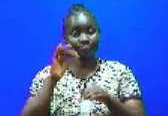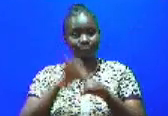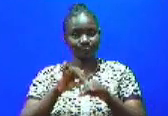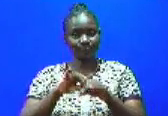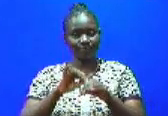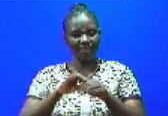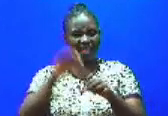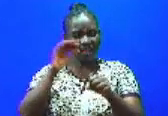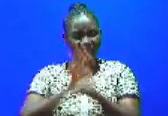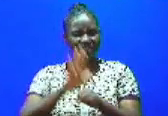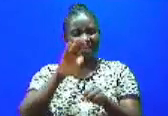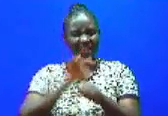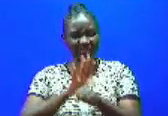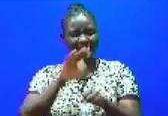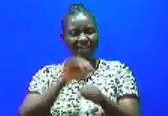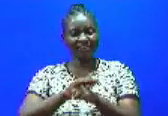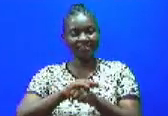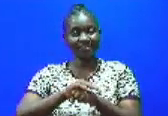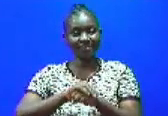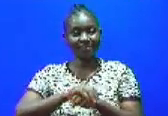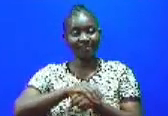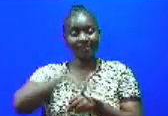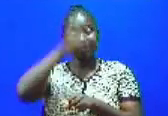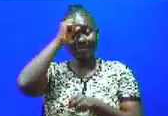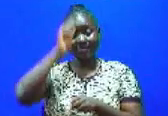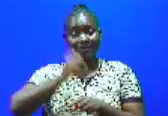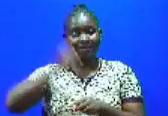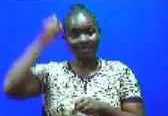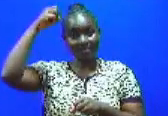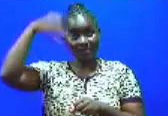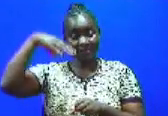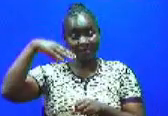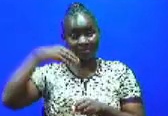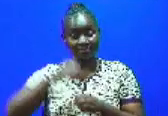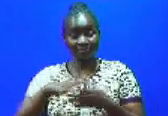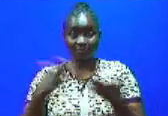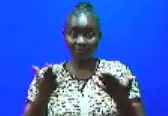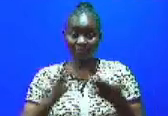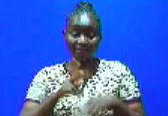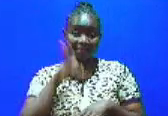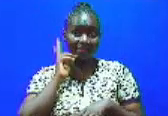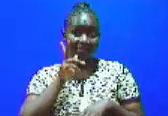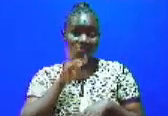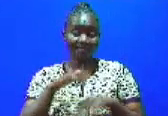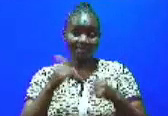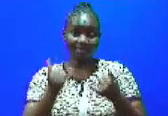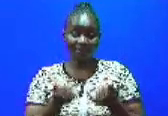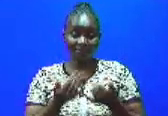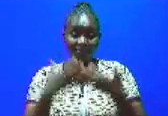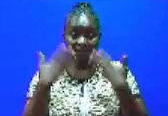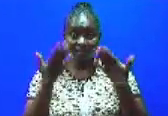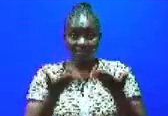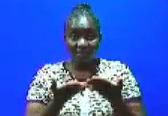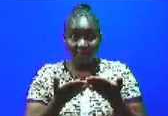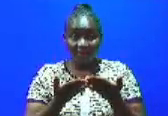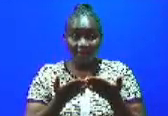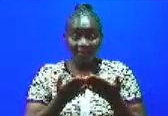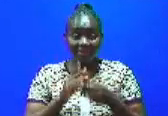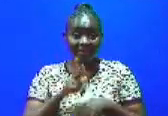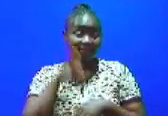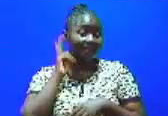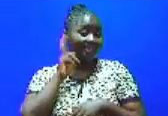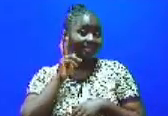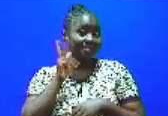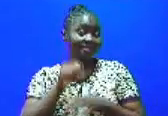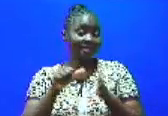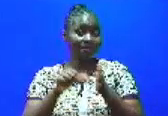wingi, tukasikia simba netaya. Tukampigia kura wake kisi. Sasa hata saa hii atujawakiwa kisi. Kintu kwa tabo kongu burabuga